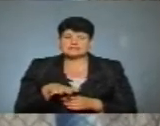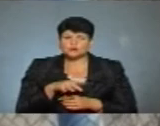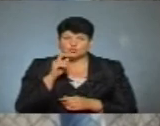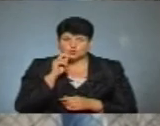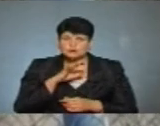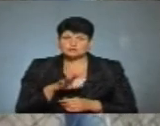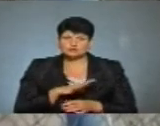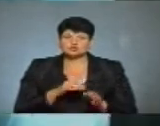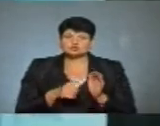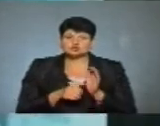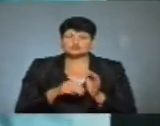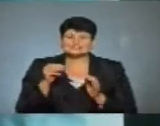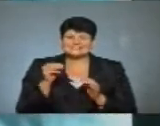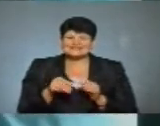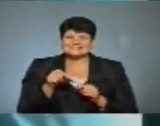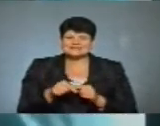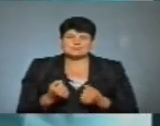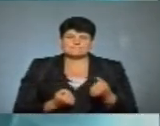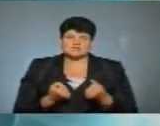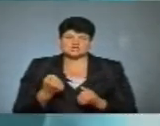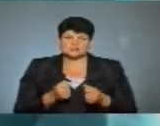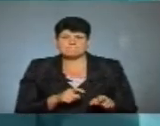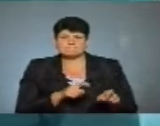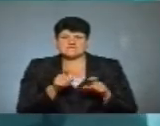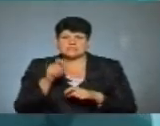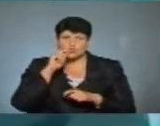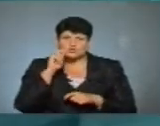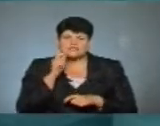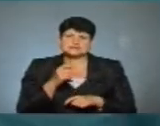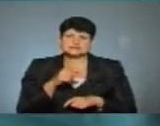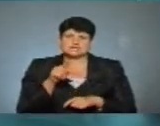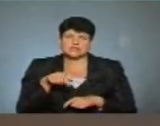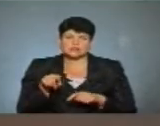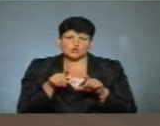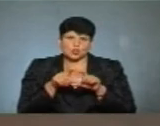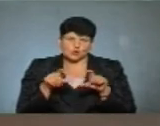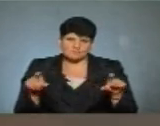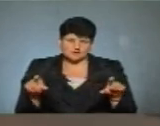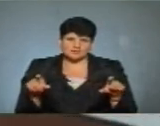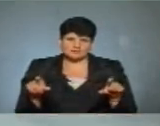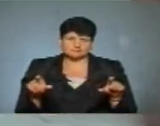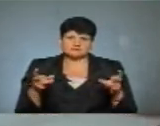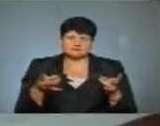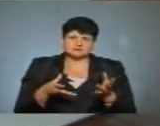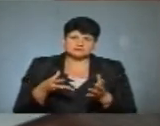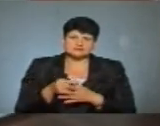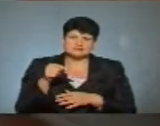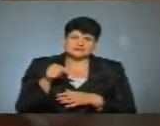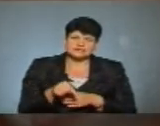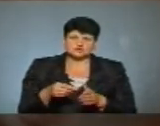понад 600 тисяч таких машин. Перехід на українські номери власникам нерозмитнених автомобілів обходиться від 1000